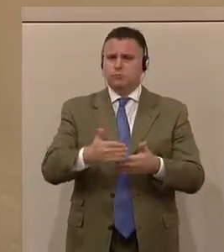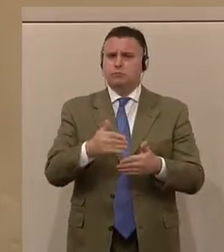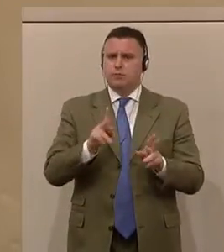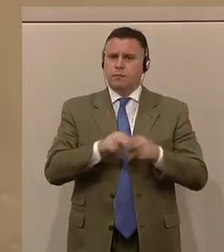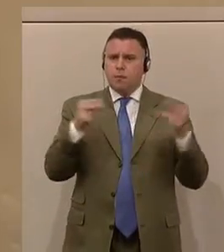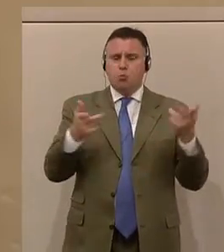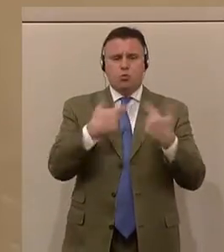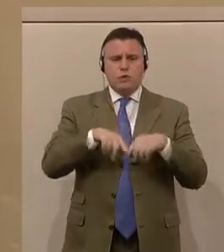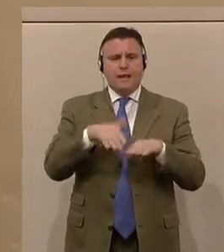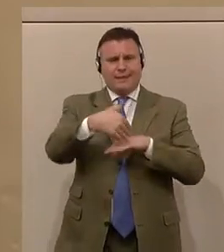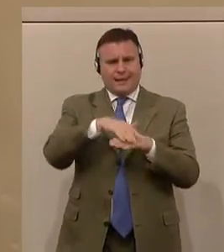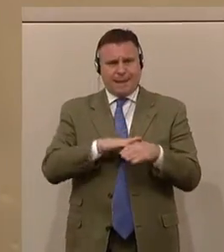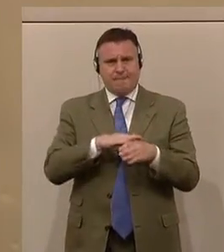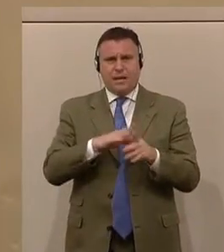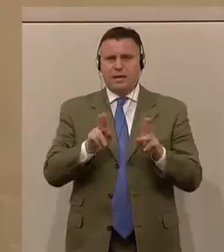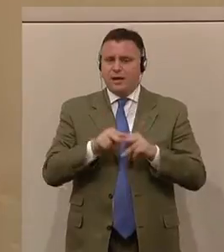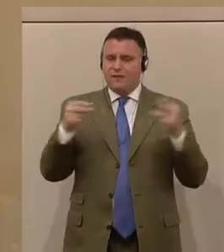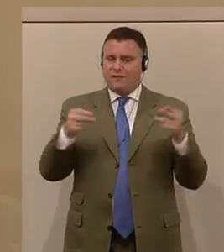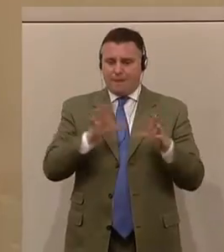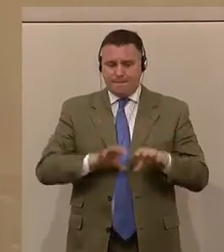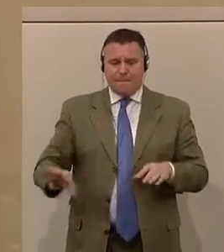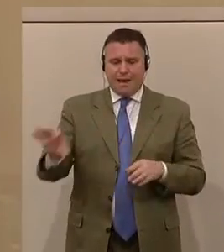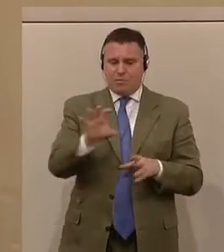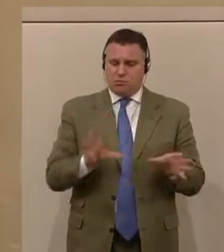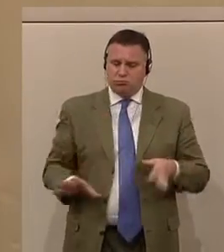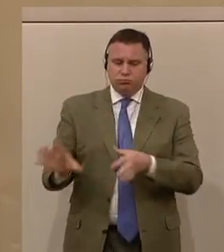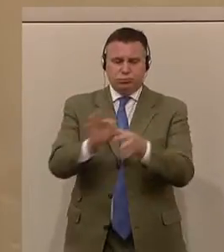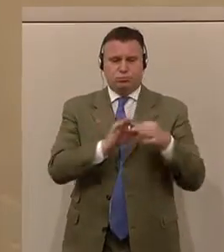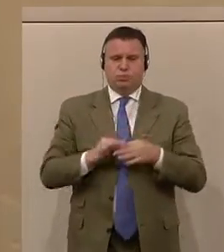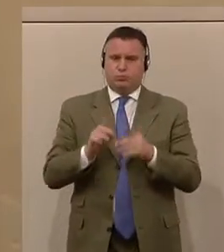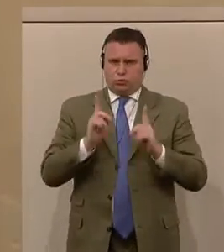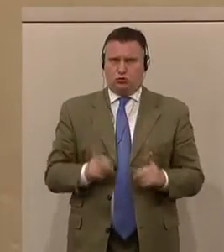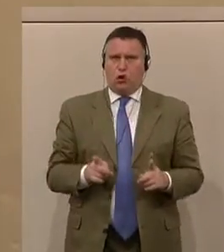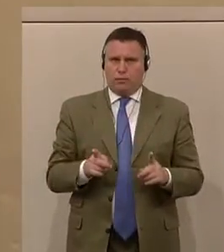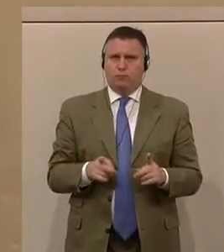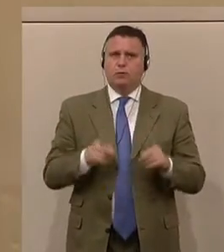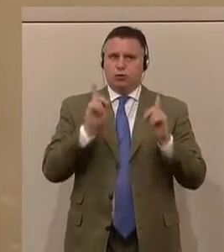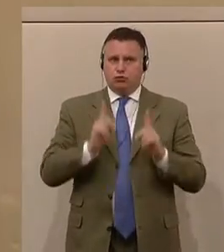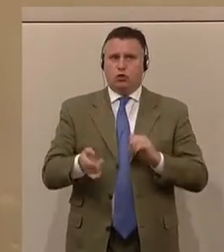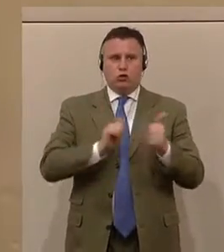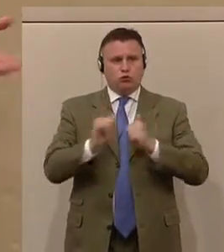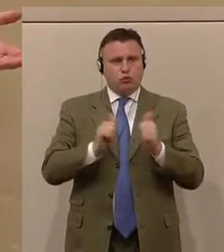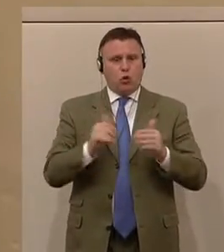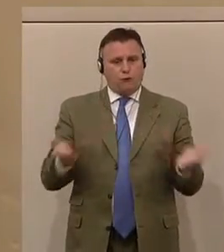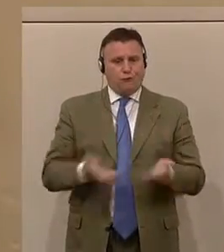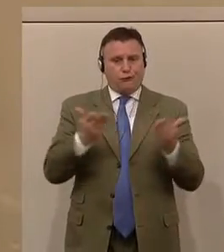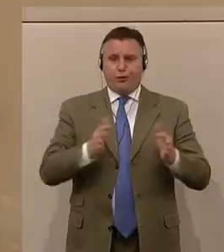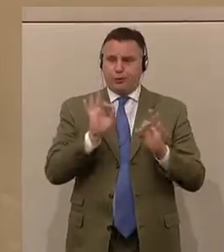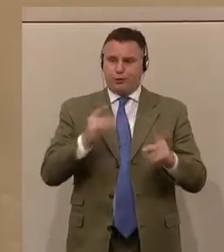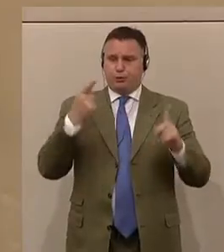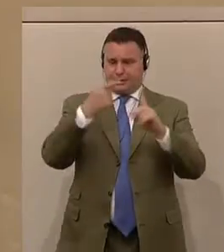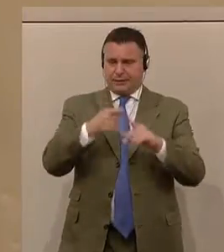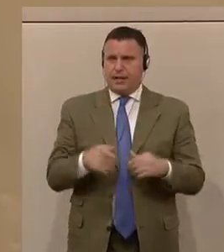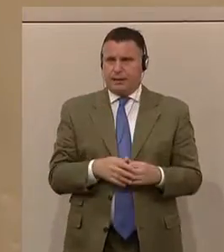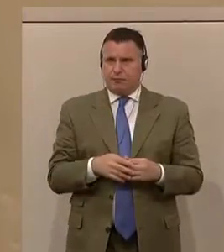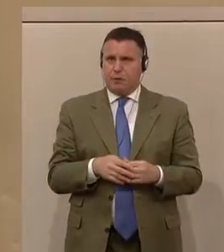von Bund, Länder, Gemeinden und den verschiedenen Verbänden sind aufgerufen, mitzuwirken, dass zielgerecht Sport gefördert wird. Wozu? Im